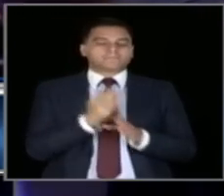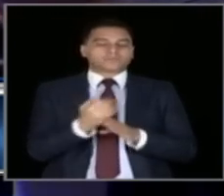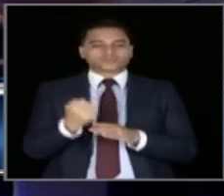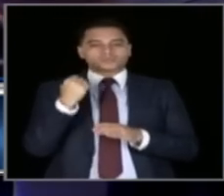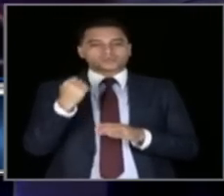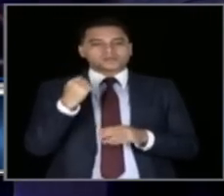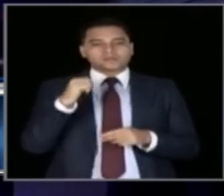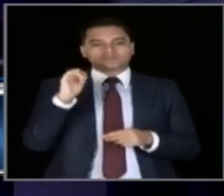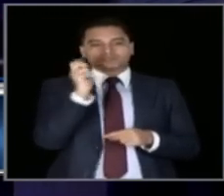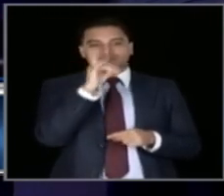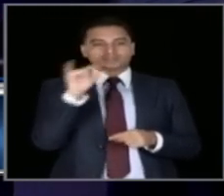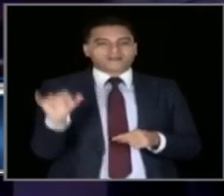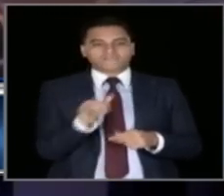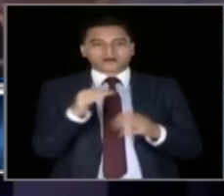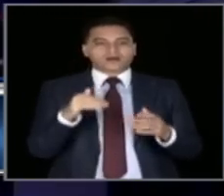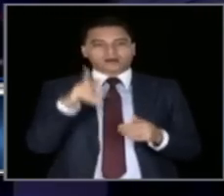مصطفى خاطر،